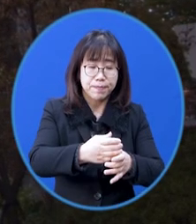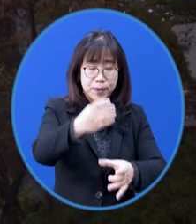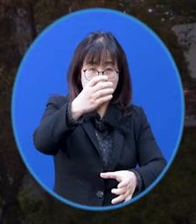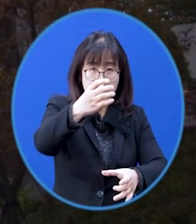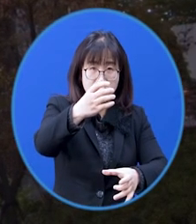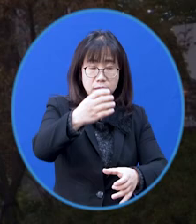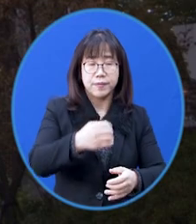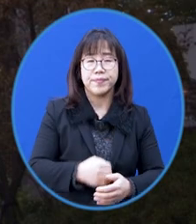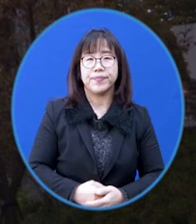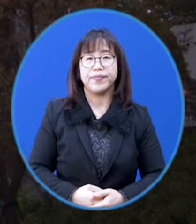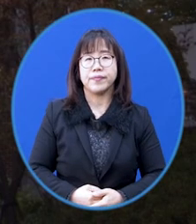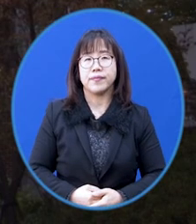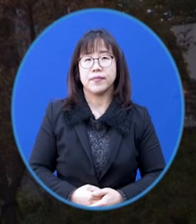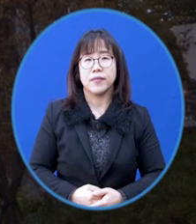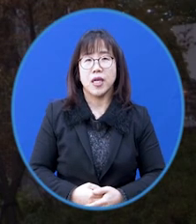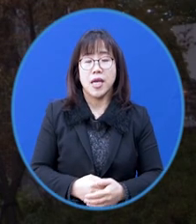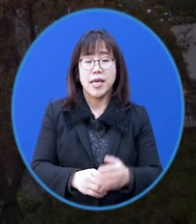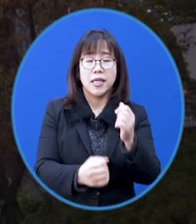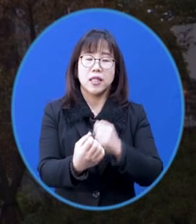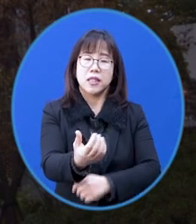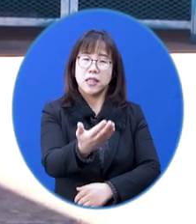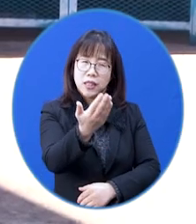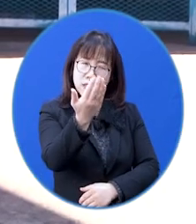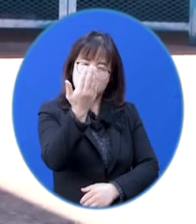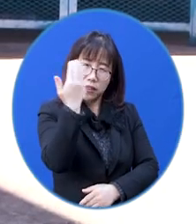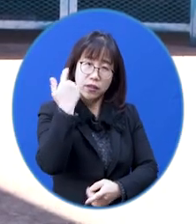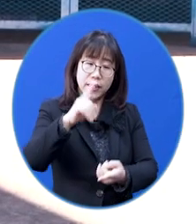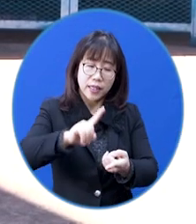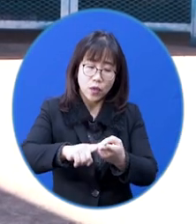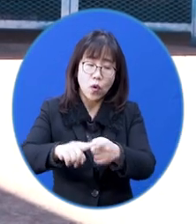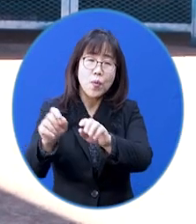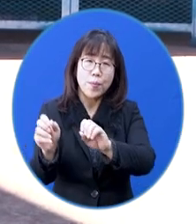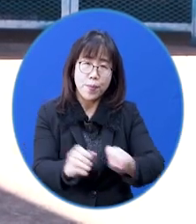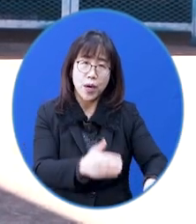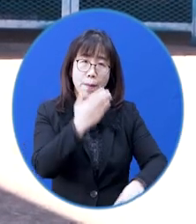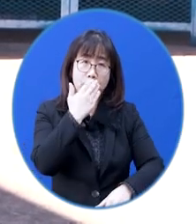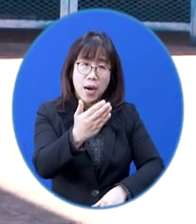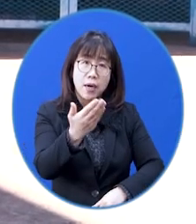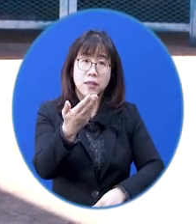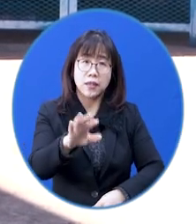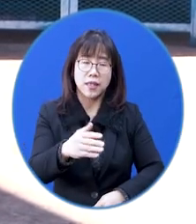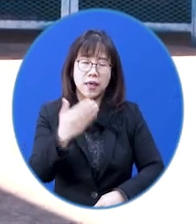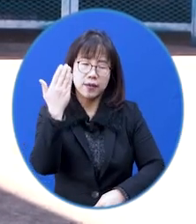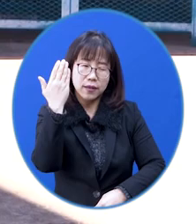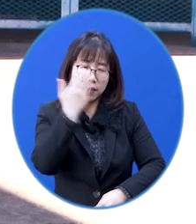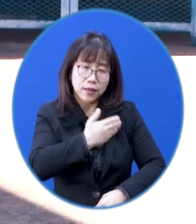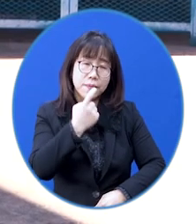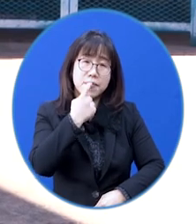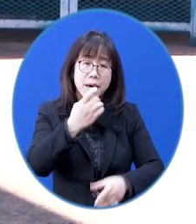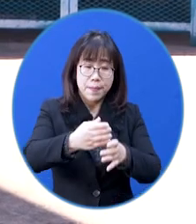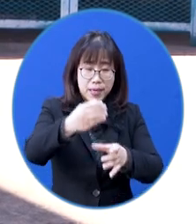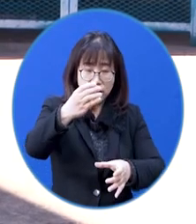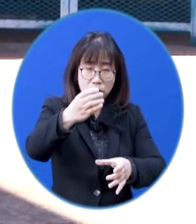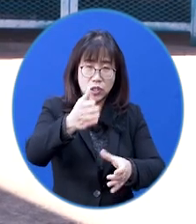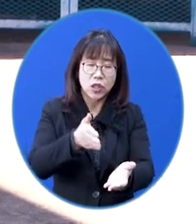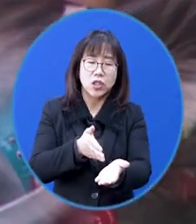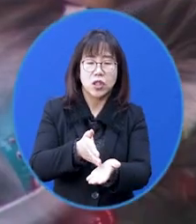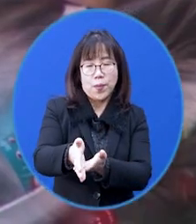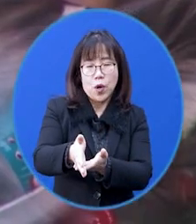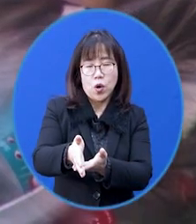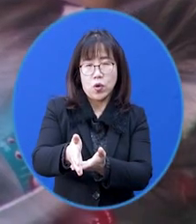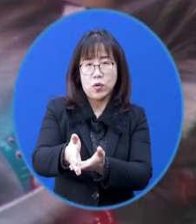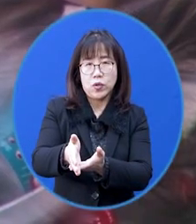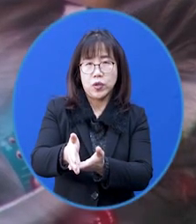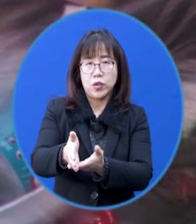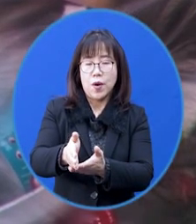유색 페트병을 포함한 재활용품의 경우 기존 배출하는 방식으로 버리면 되지만 무색 투명한